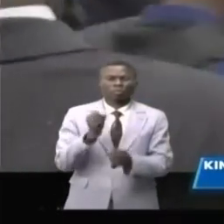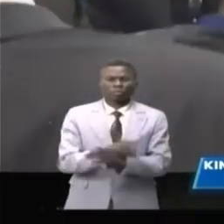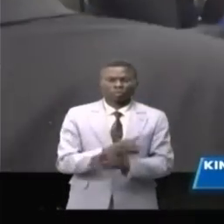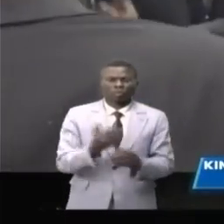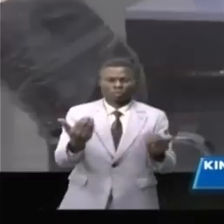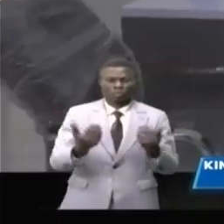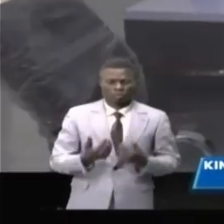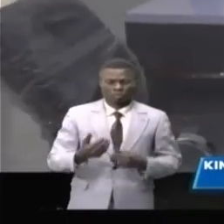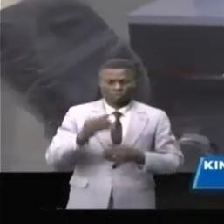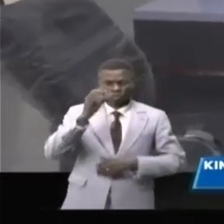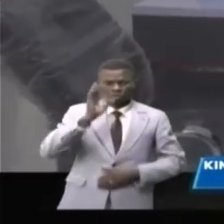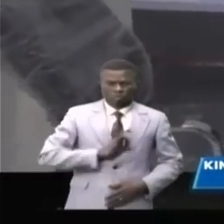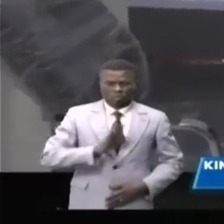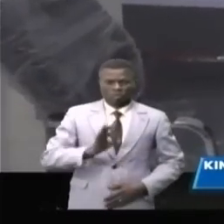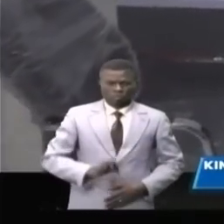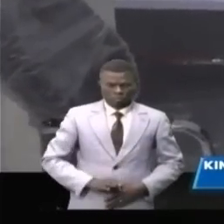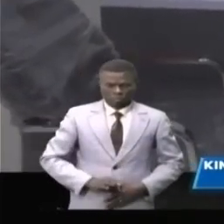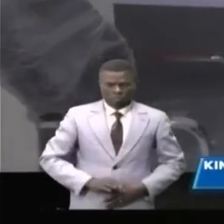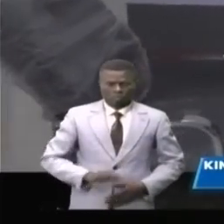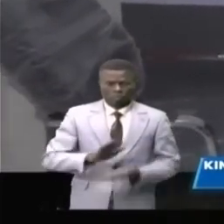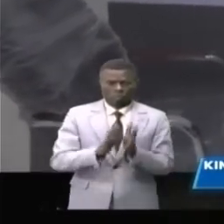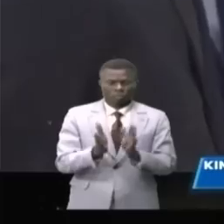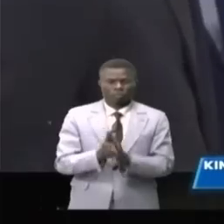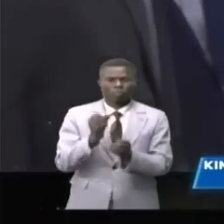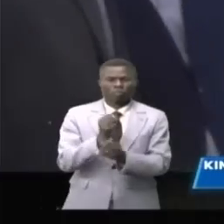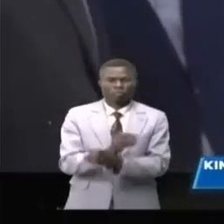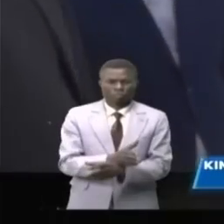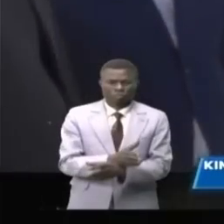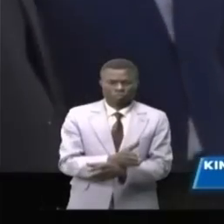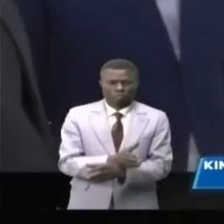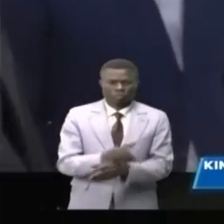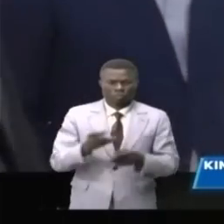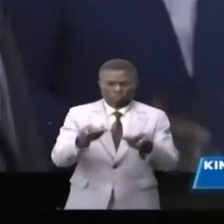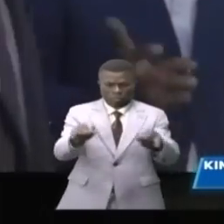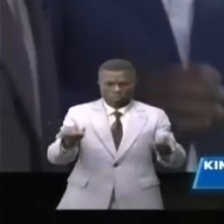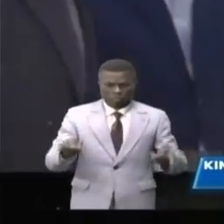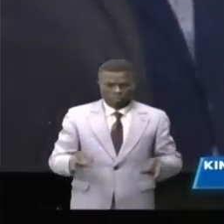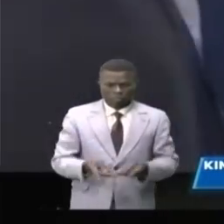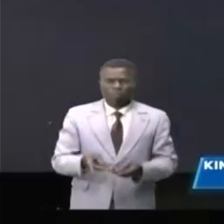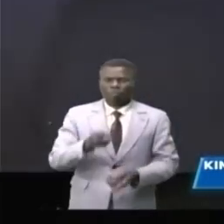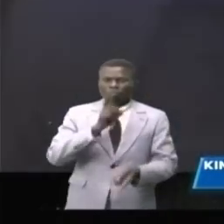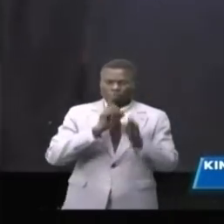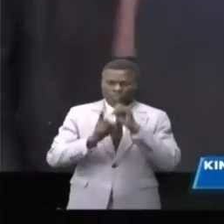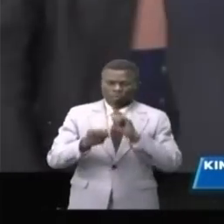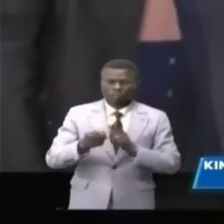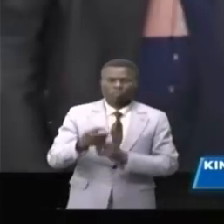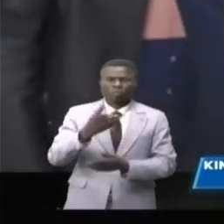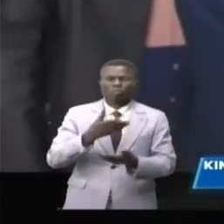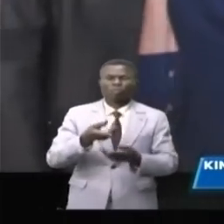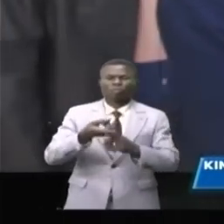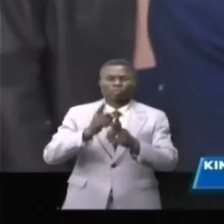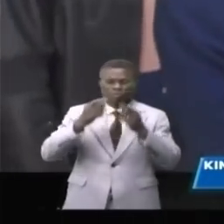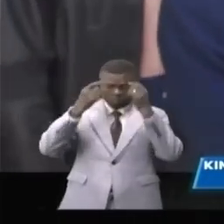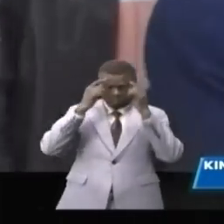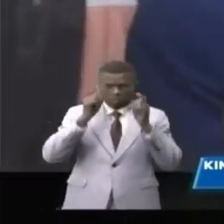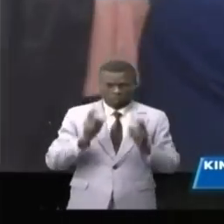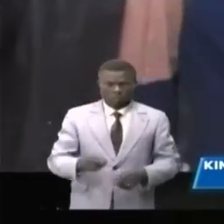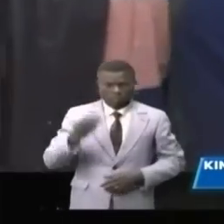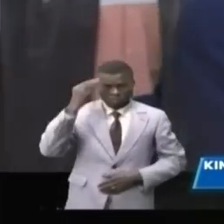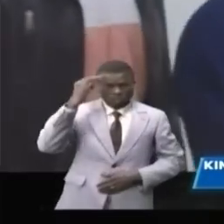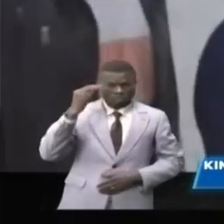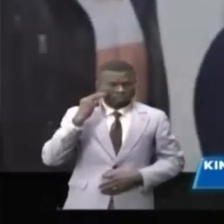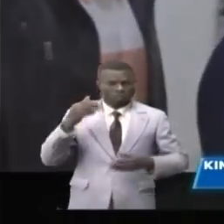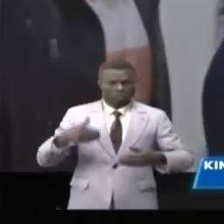volonté du chef de l'État Félix-Antoine Tshisekedi Tshilombo. Ce cadre de change est les fruits de la détermination du ministre de